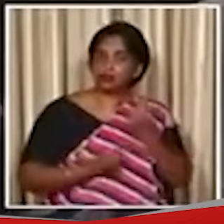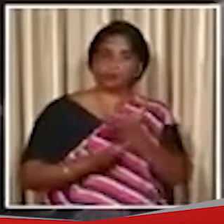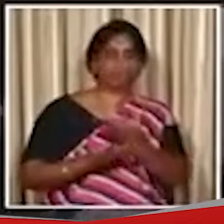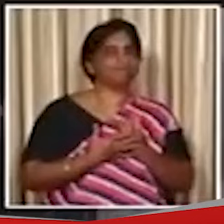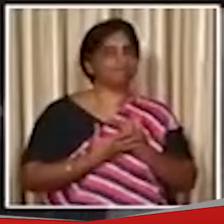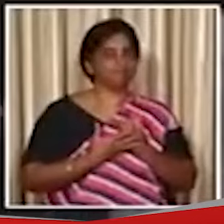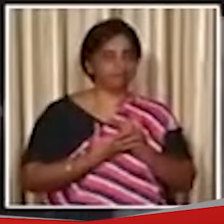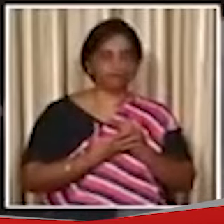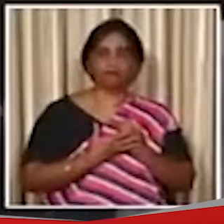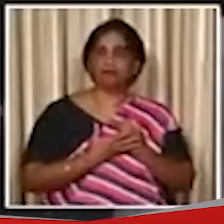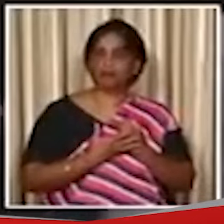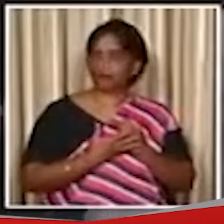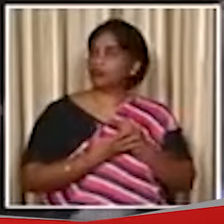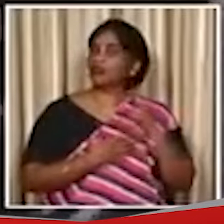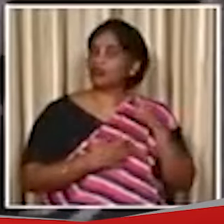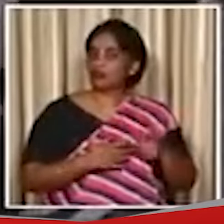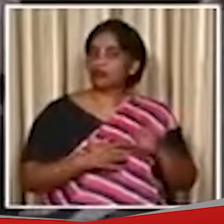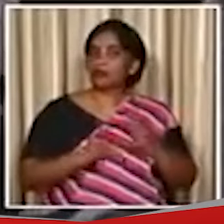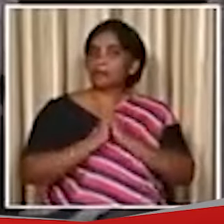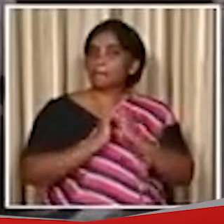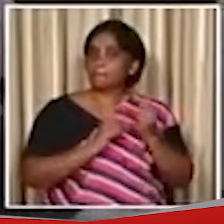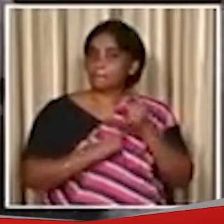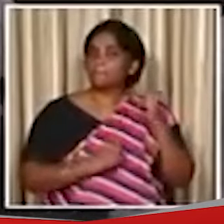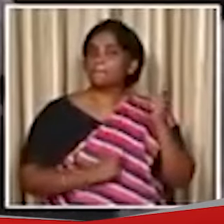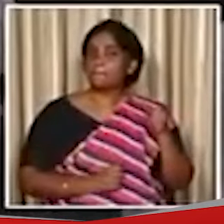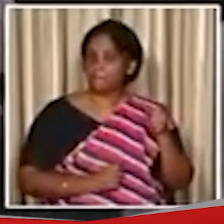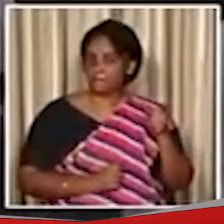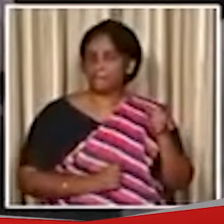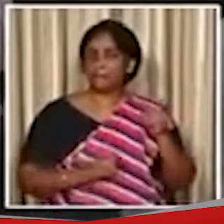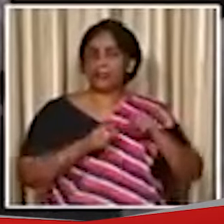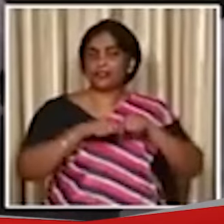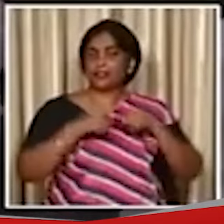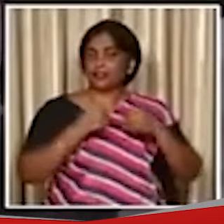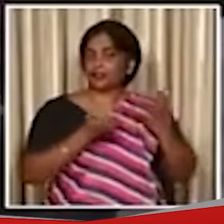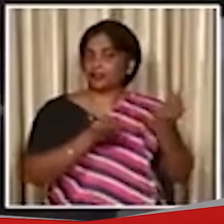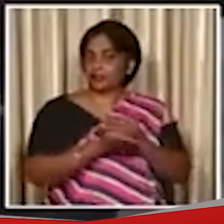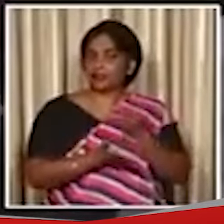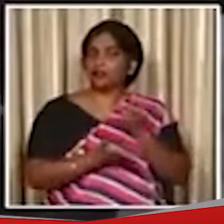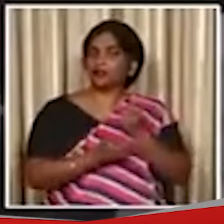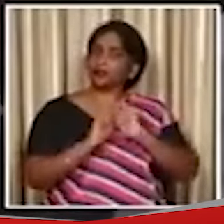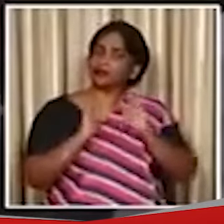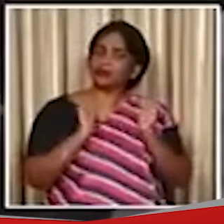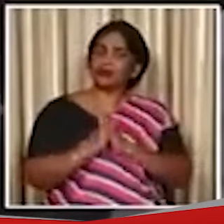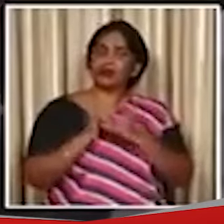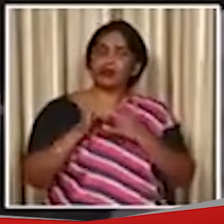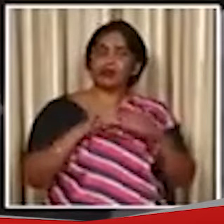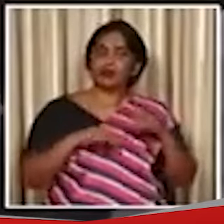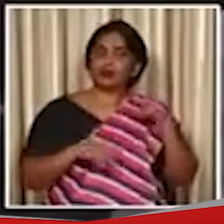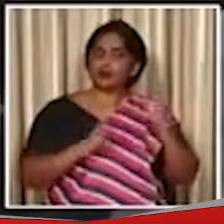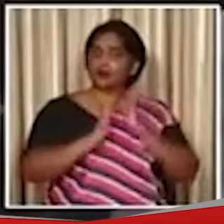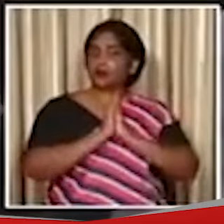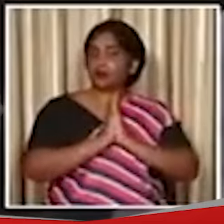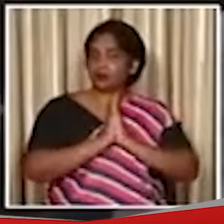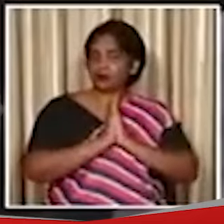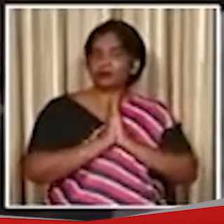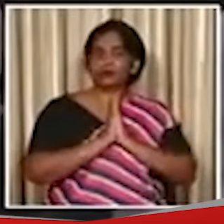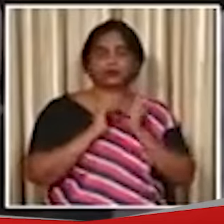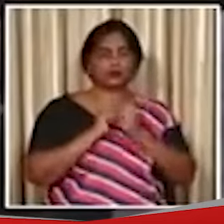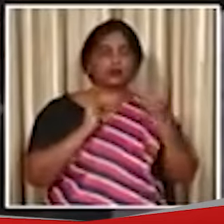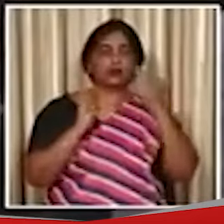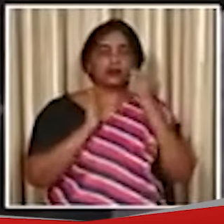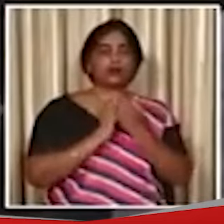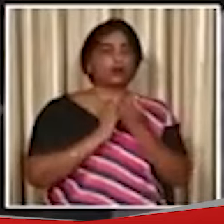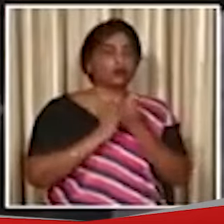ගන්න. මෙතෙක් ඔය මහවිහාරට එහෙම වියද වෙංකල්ලති විච්ච සල්ලි අන්රාධපුරේ බෞද්ධ කටයුතු